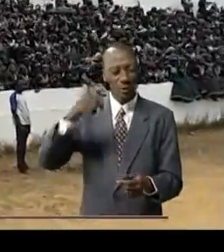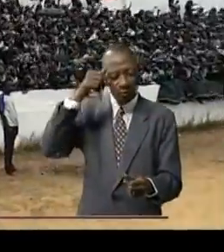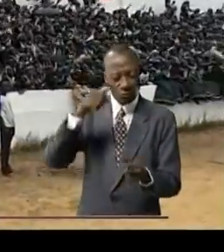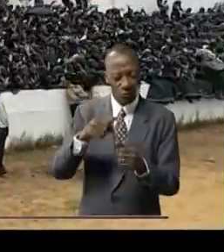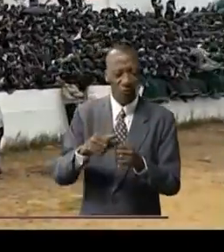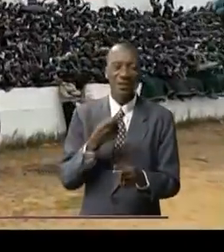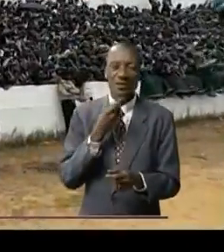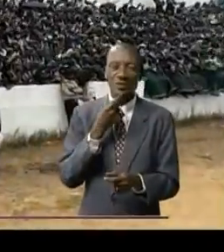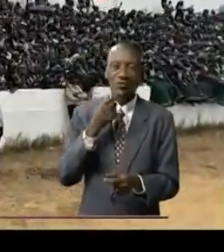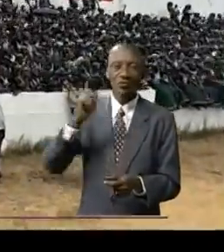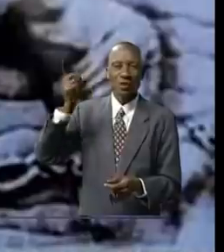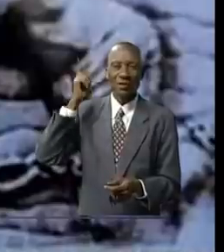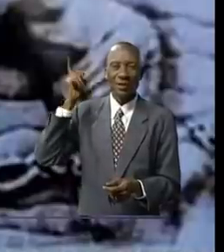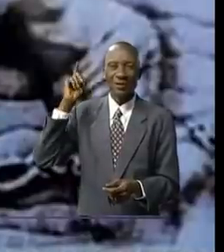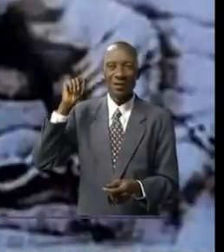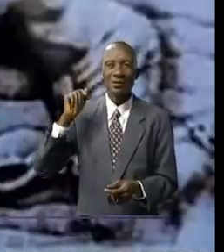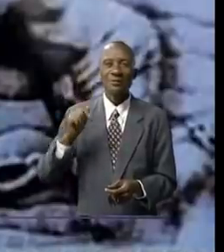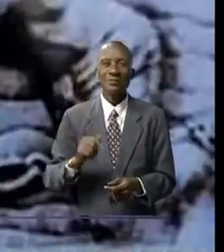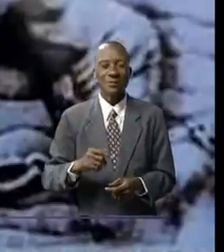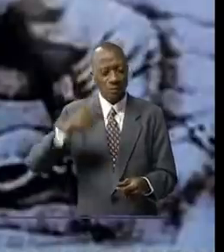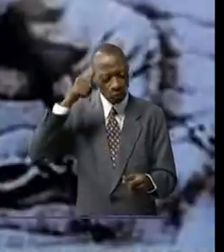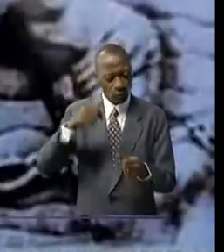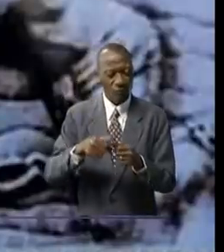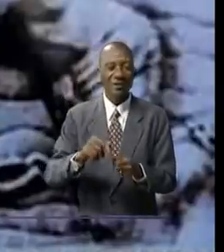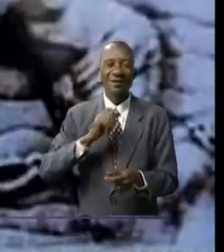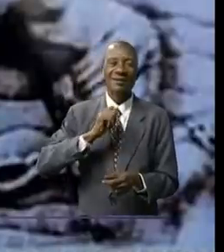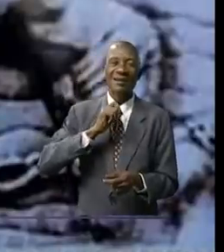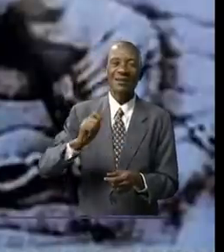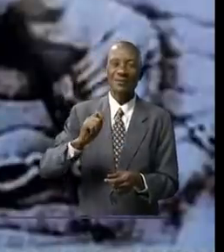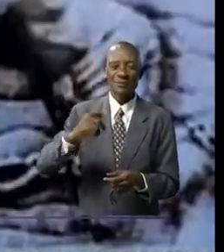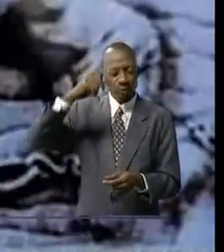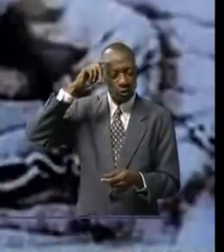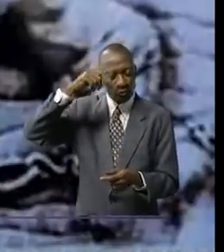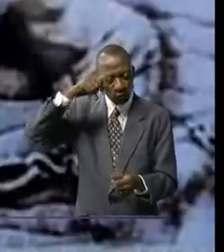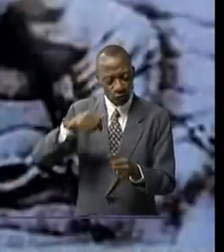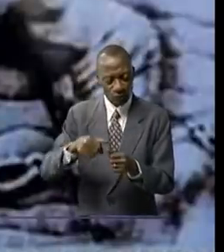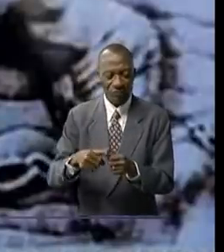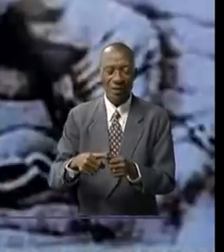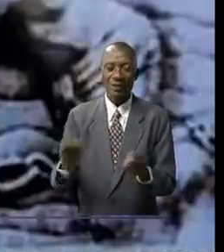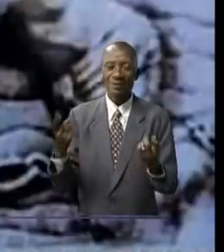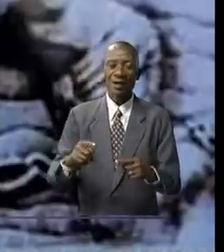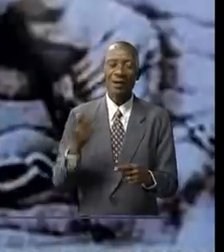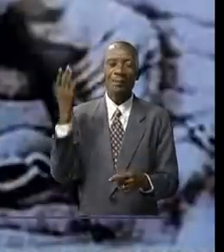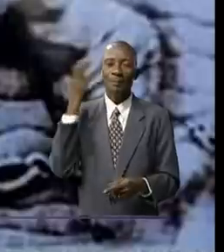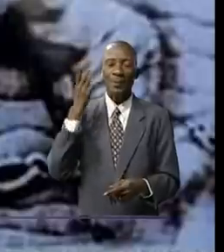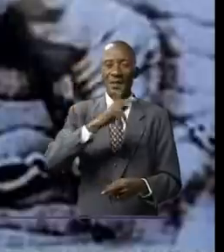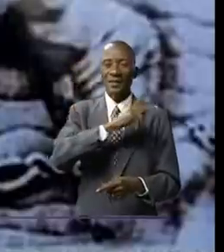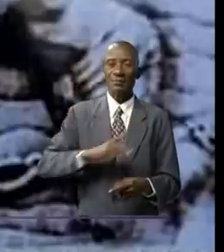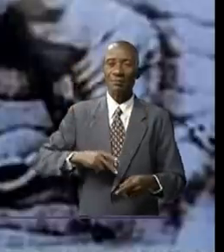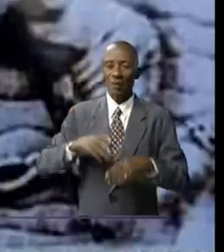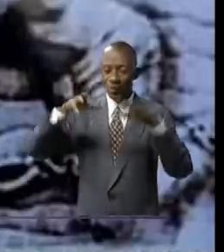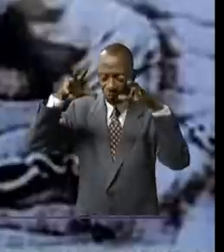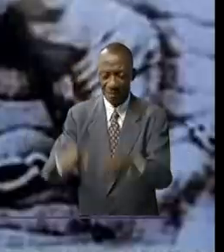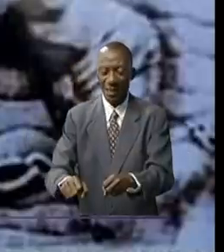12 septembre 1921. Simon Kimbangu était arrêté ces jours. Il a été menotté et enchaîné à la